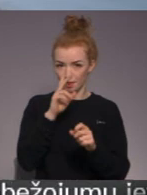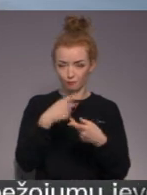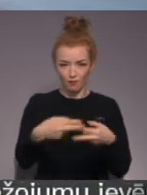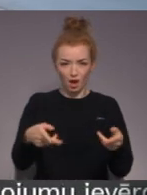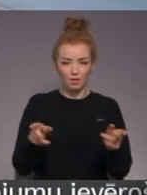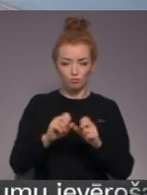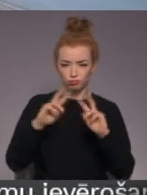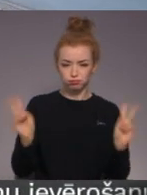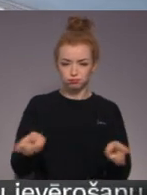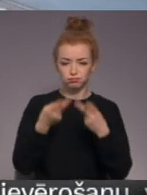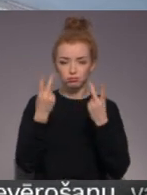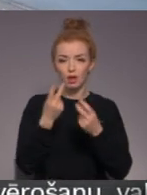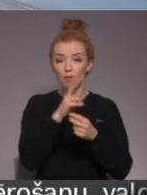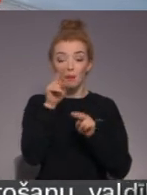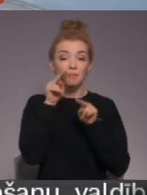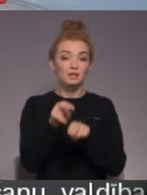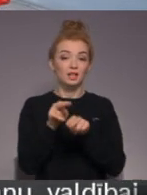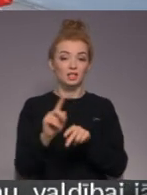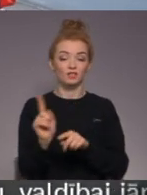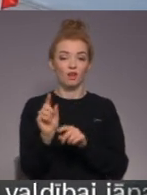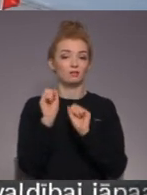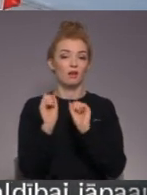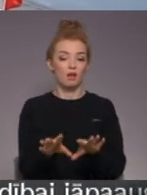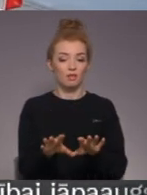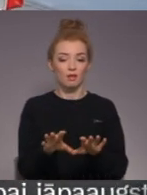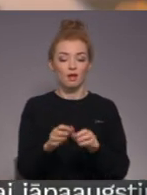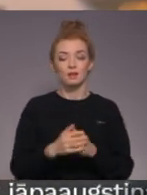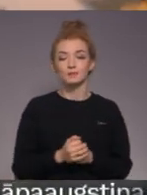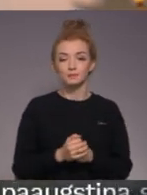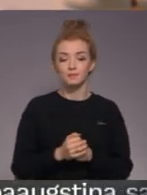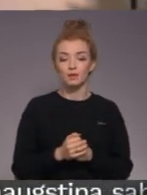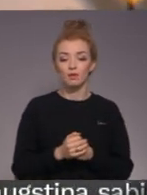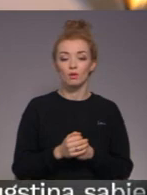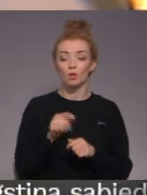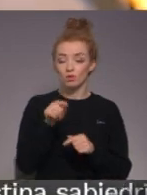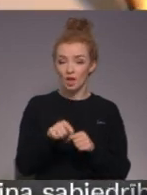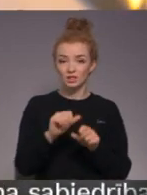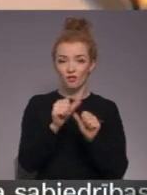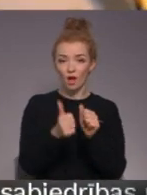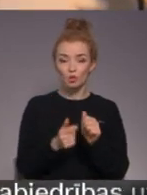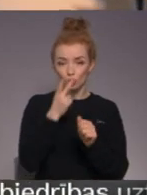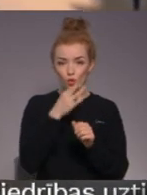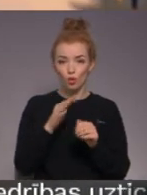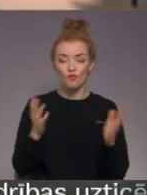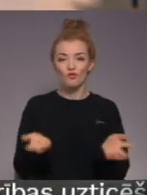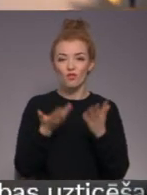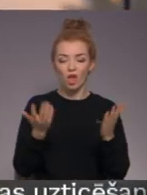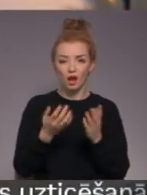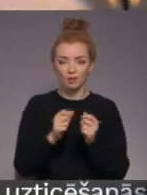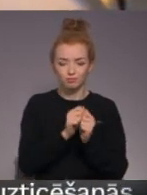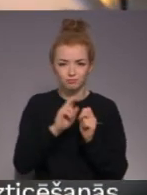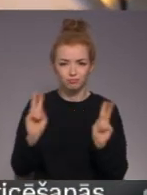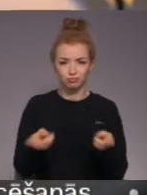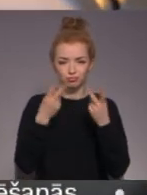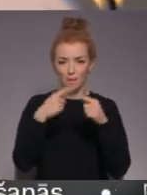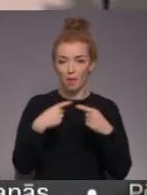izcelties ugunsgrēks no nepieskatītām svecēm, piemēram, advent vainagā. Nereti tas veidots no viegli uzliesmojošiem materiāliem,